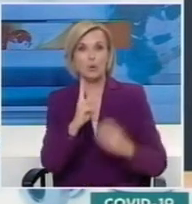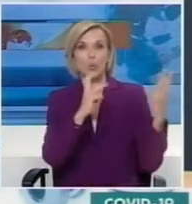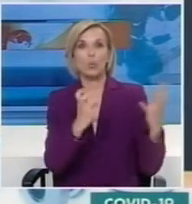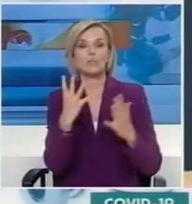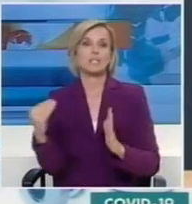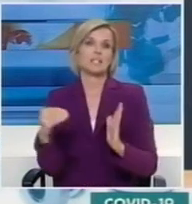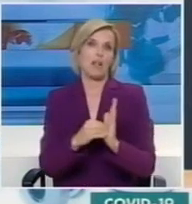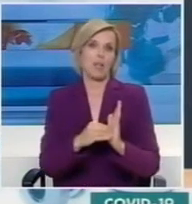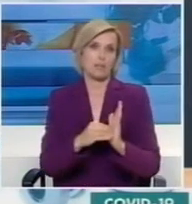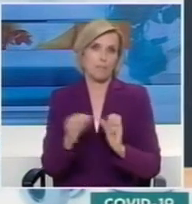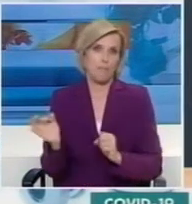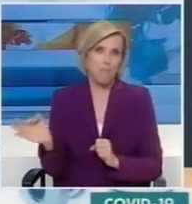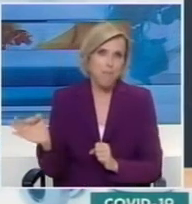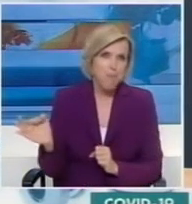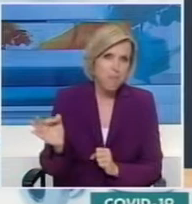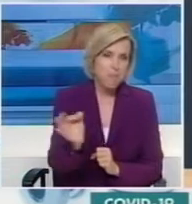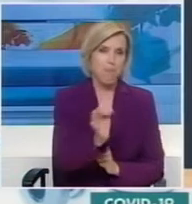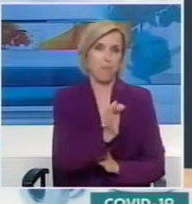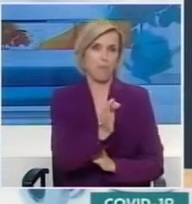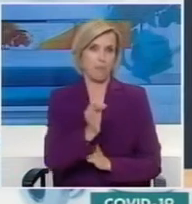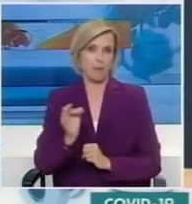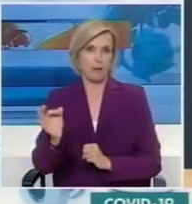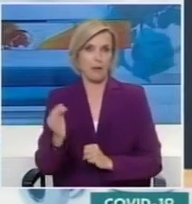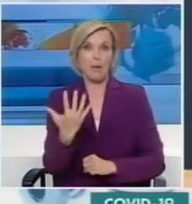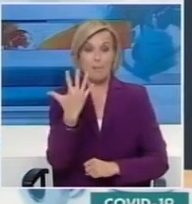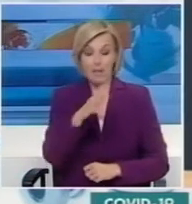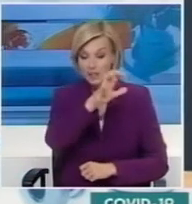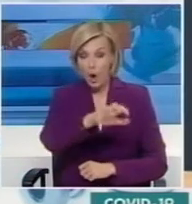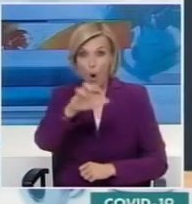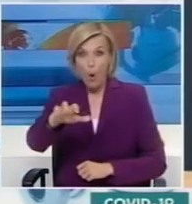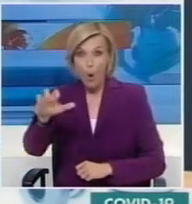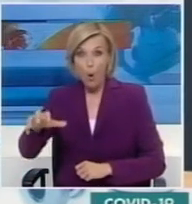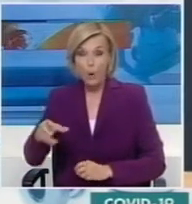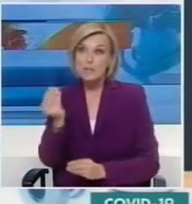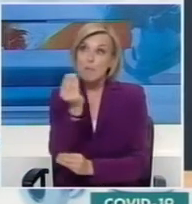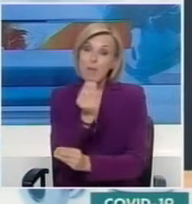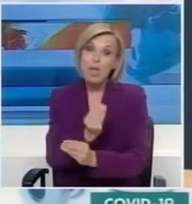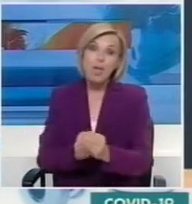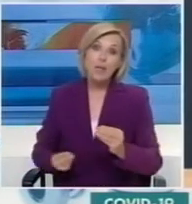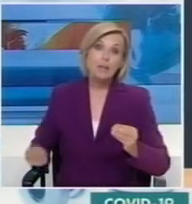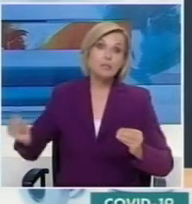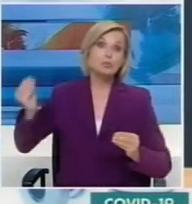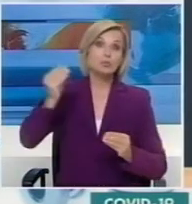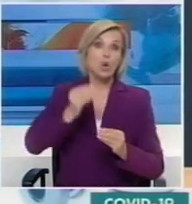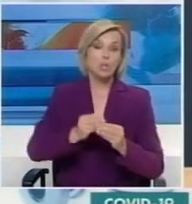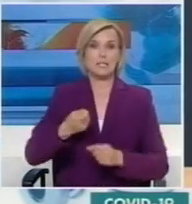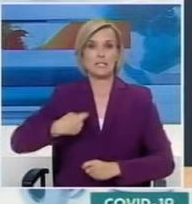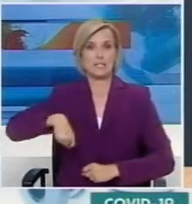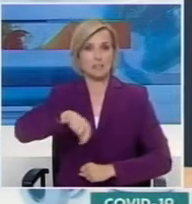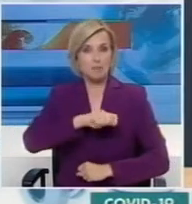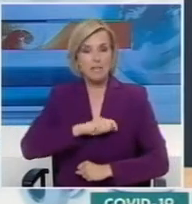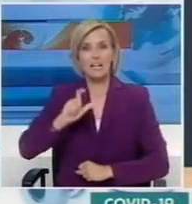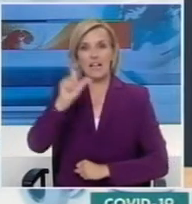1.384.000 περιπτώσεις της νόσου, με τις 5 χώρες οι οποίες καταγράφουν τα περισσότερα κρούσματα έως σήμερα να είναι η Ισπανία,